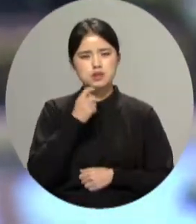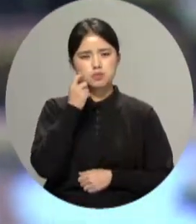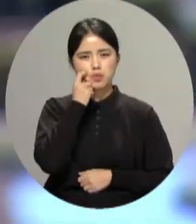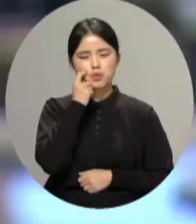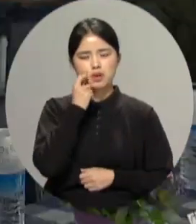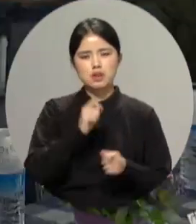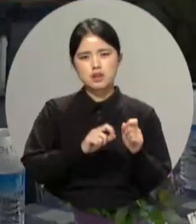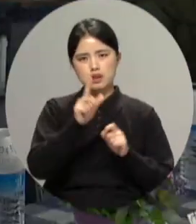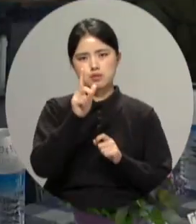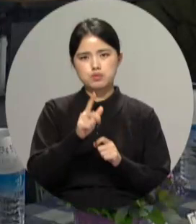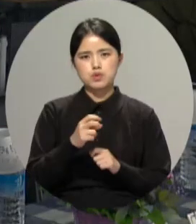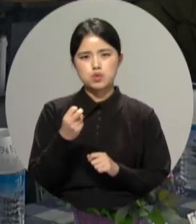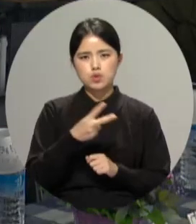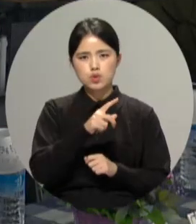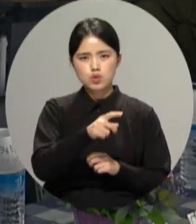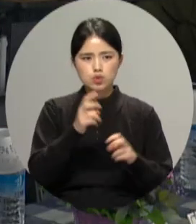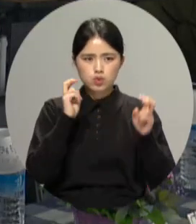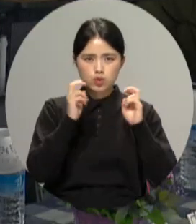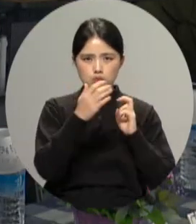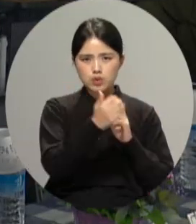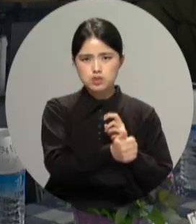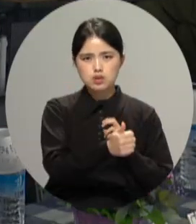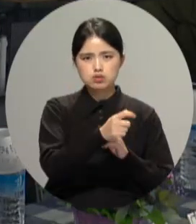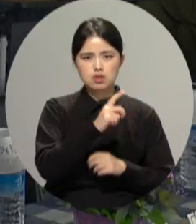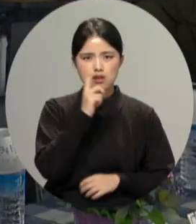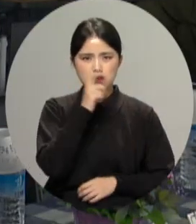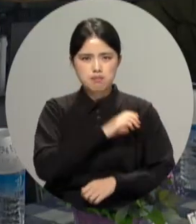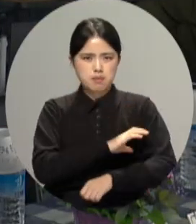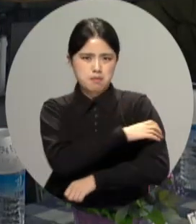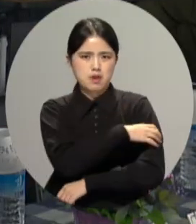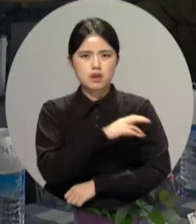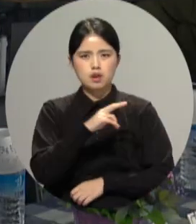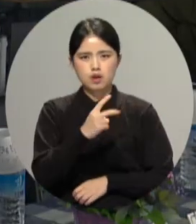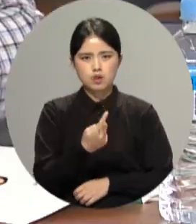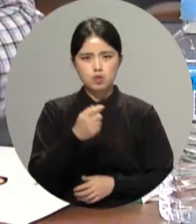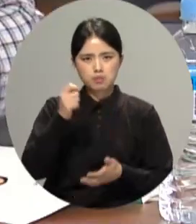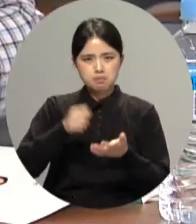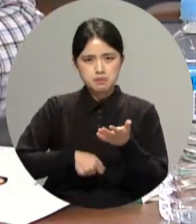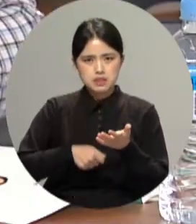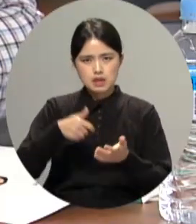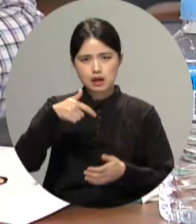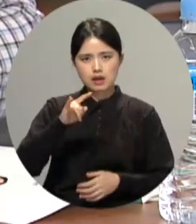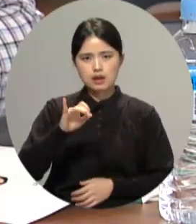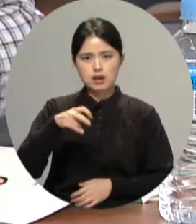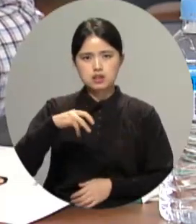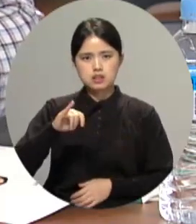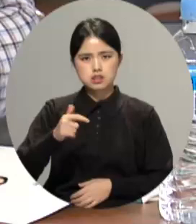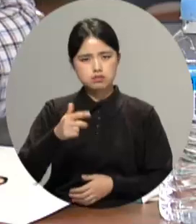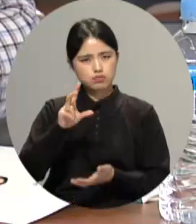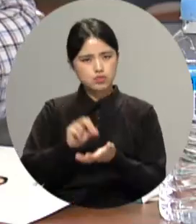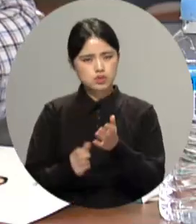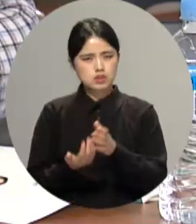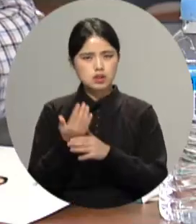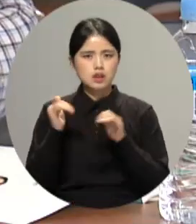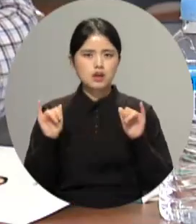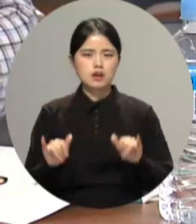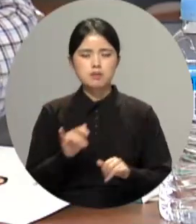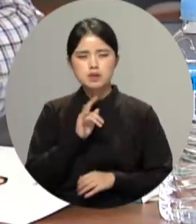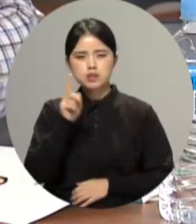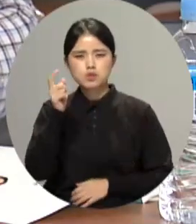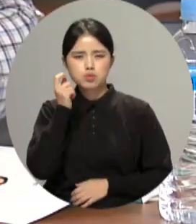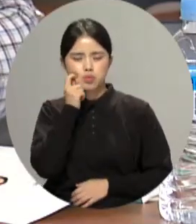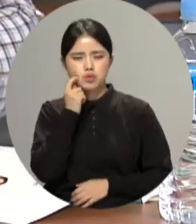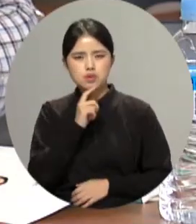발생하고 있는 데다 업주가 악행을 저질러도 혹여 비자 갱신에 문제가 생길까 봐 신고를 주저하는 경우도 적지 않은